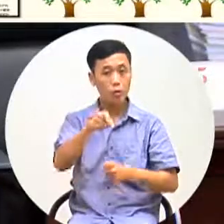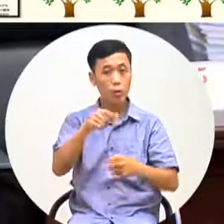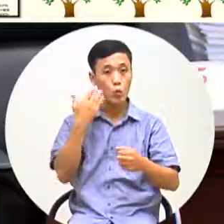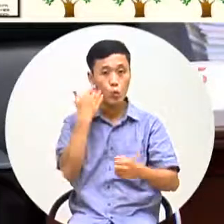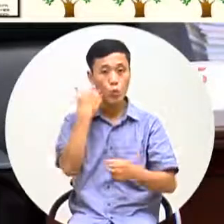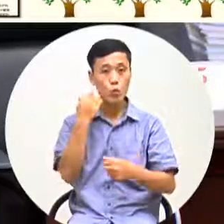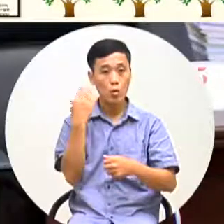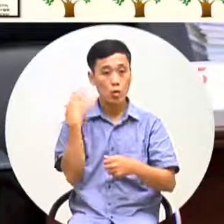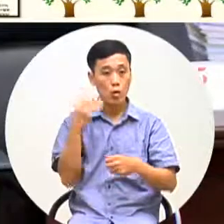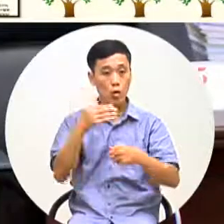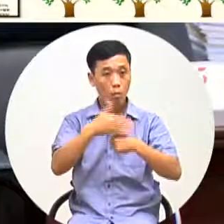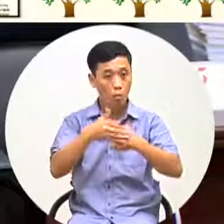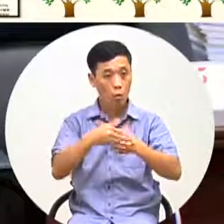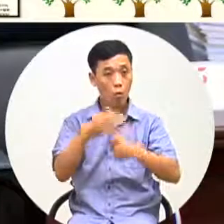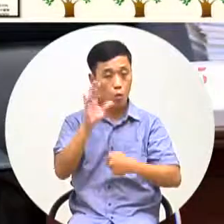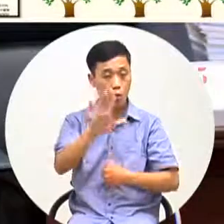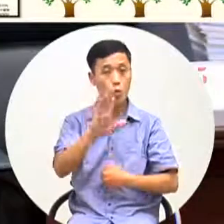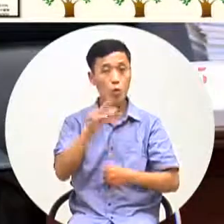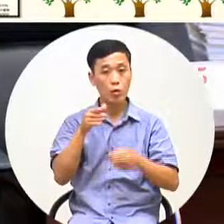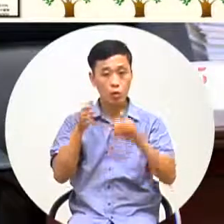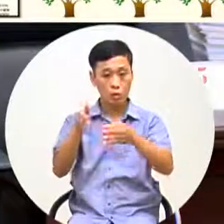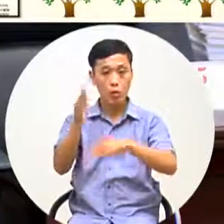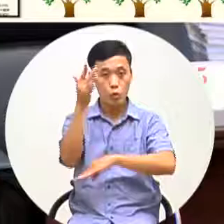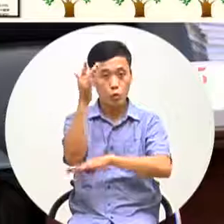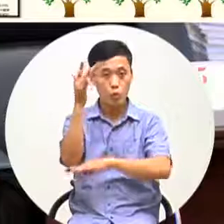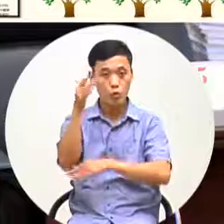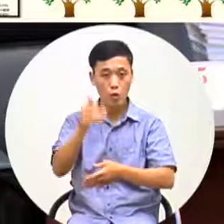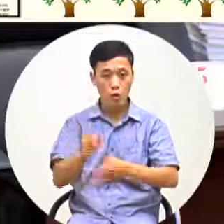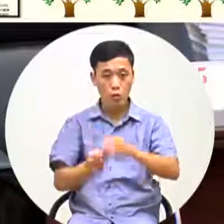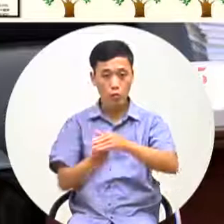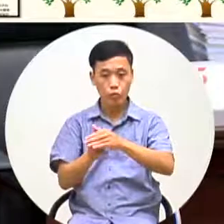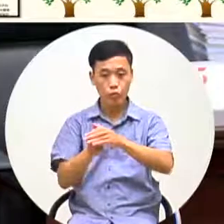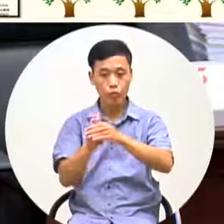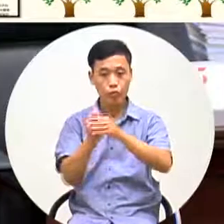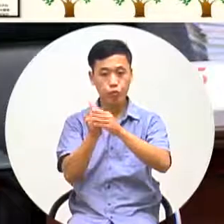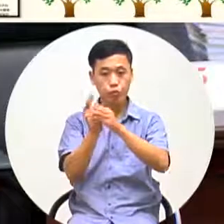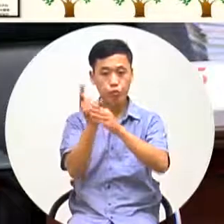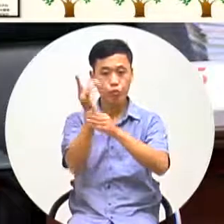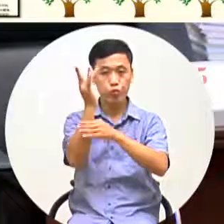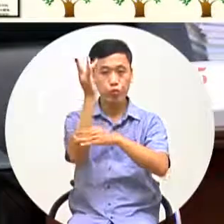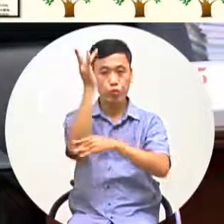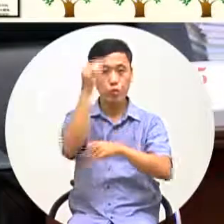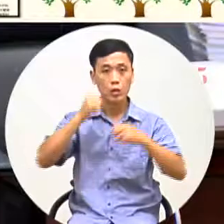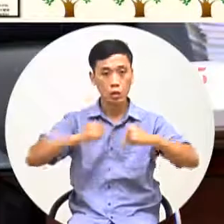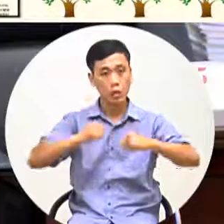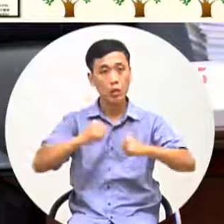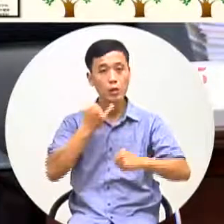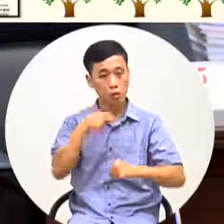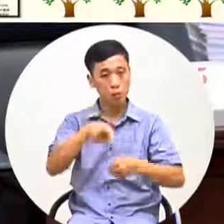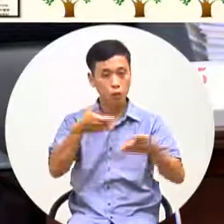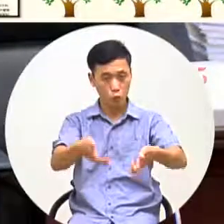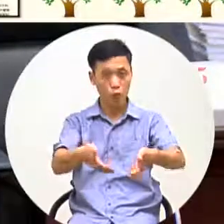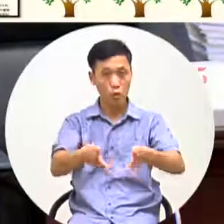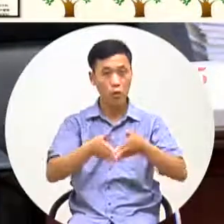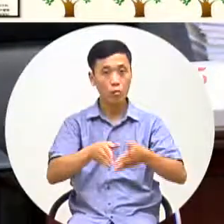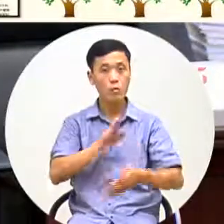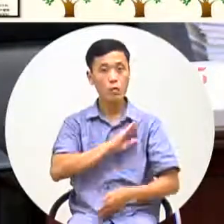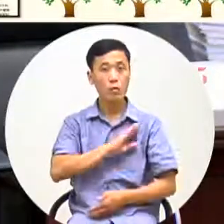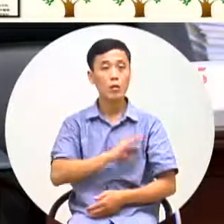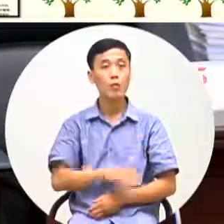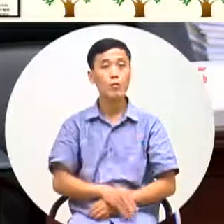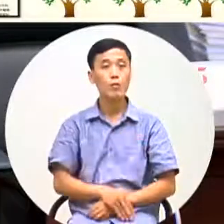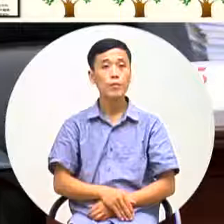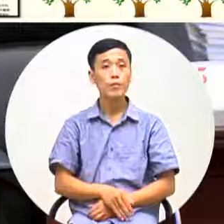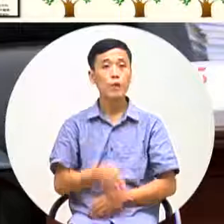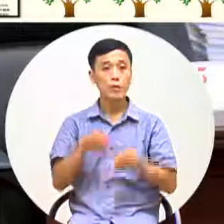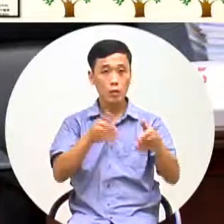健康的长大？我觉得这才是很重要的重点啊。那所以呢在这个我们的养工处哈其实也开